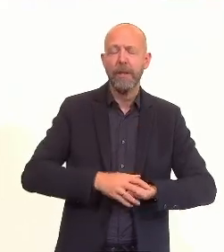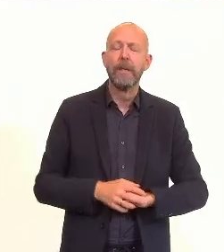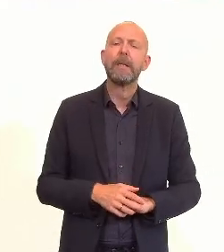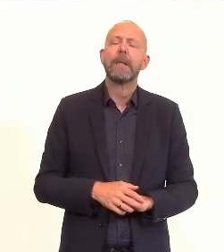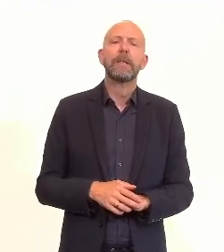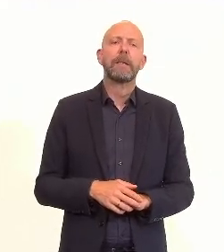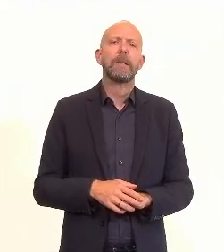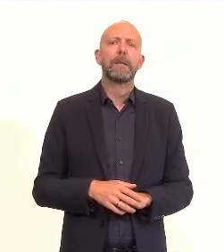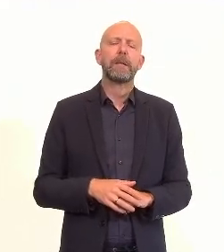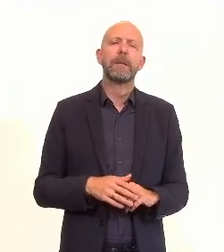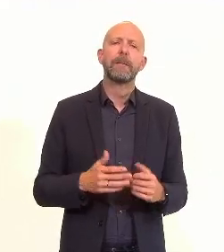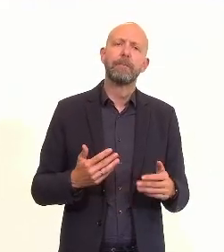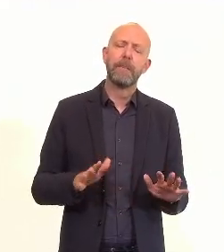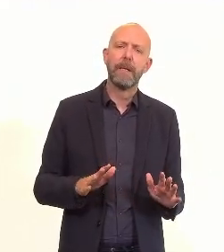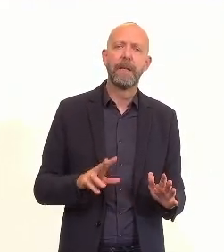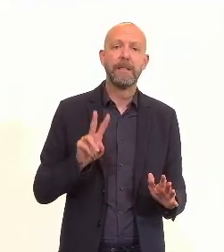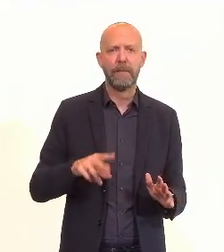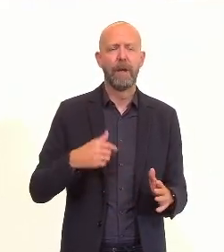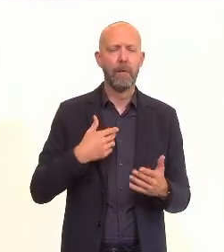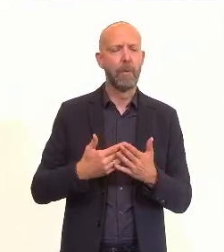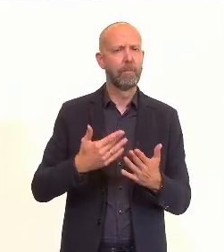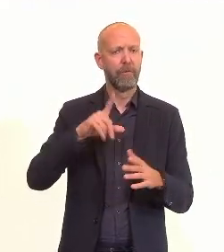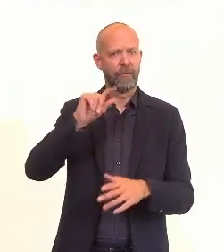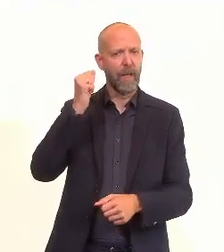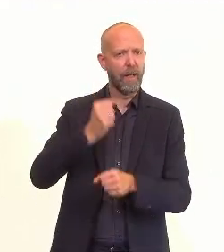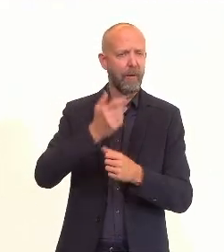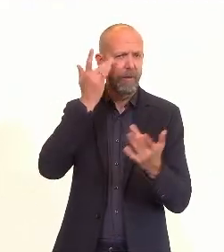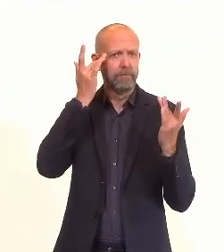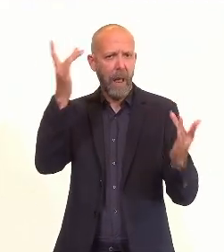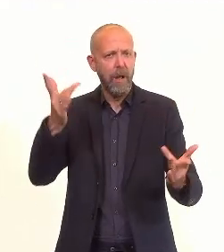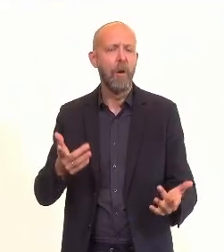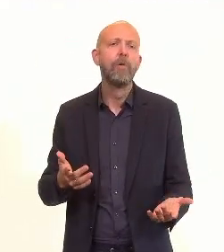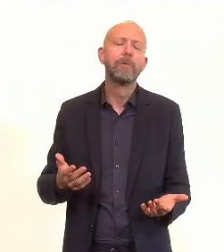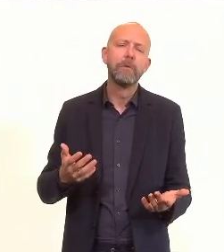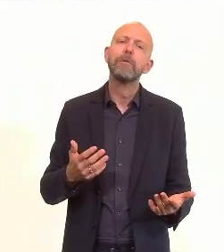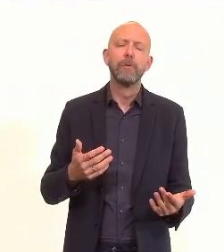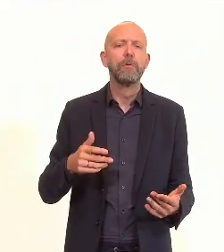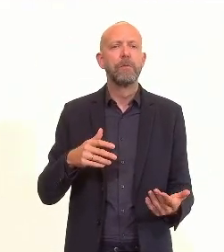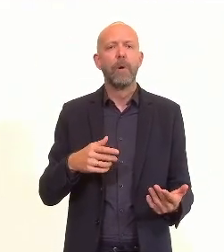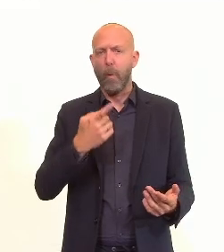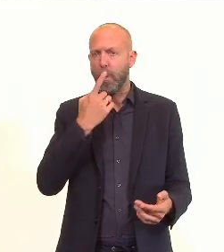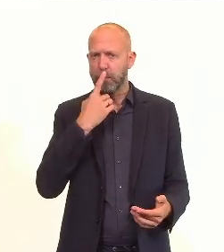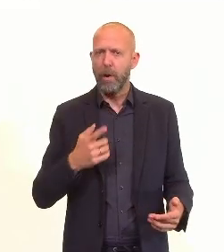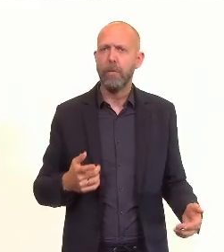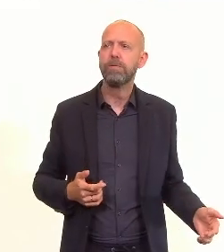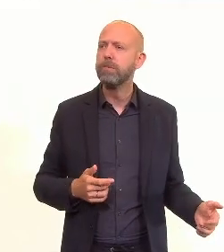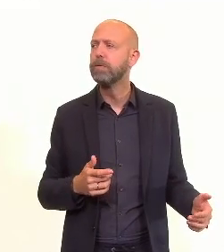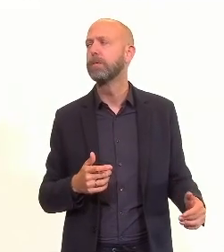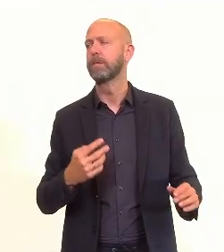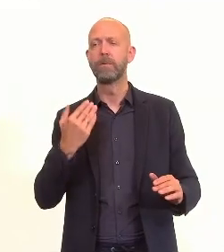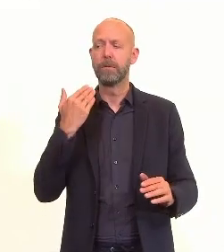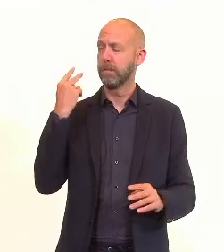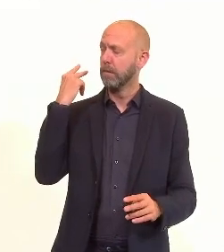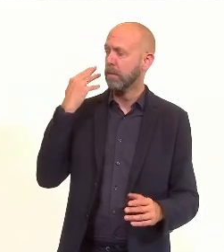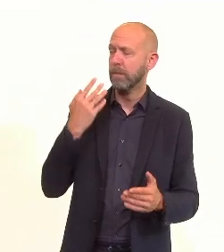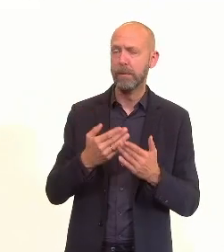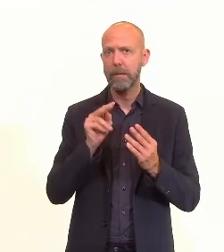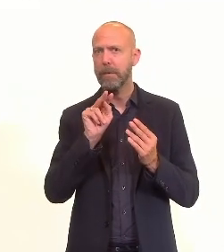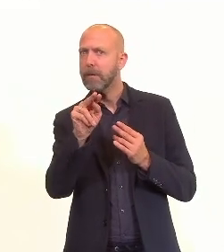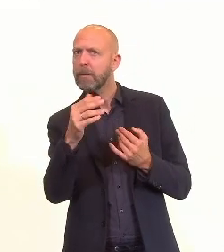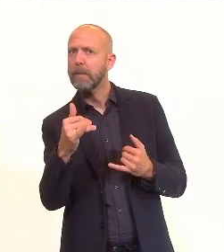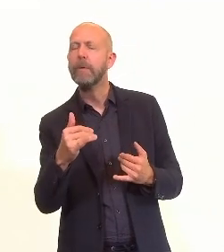vrai qu'en fin de mes 20 ans d'expérience, là, quand on commence à trouver le temps long, c'était vraiment de